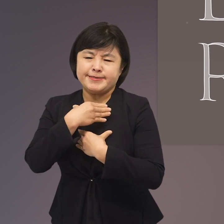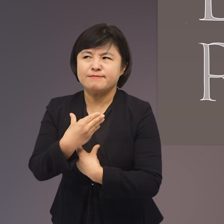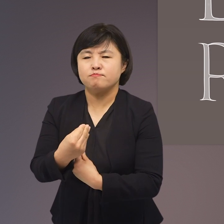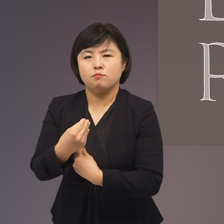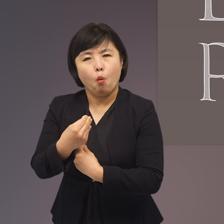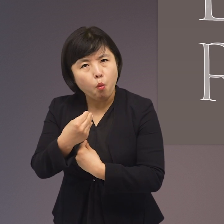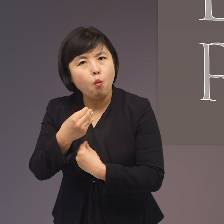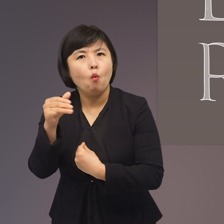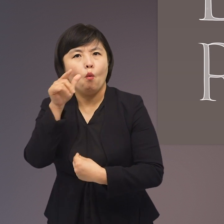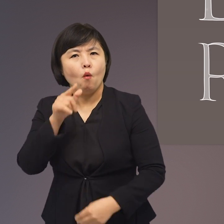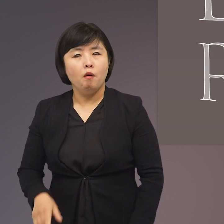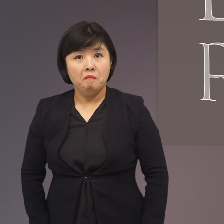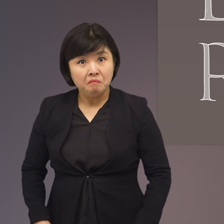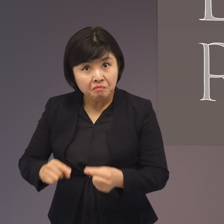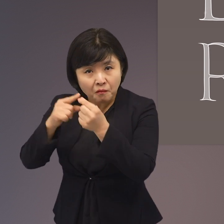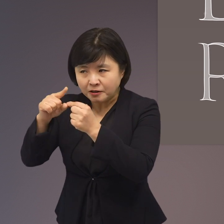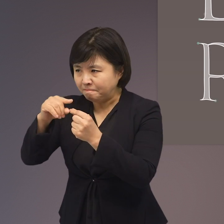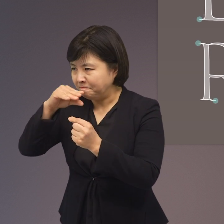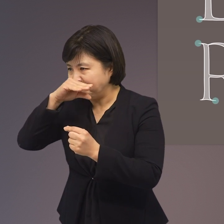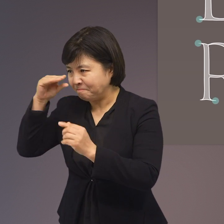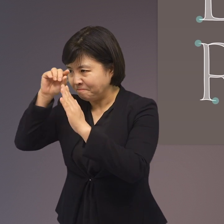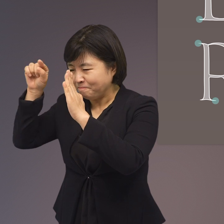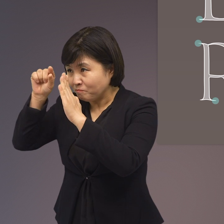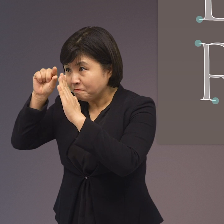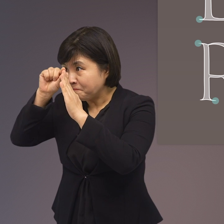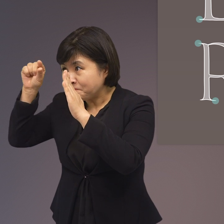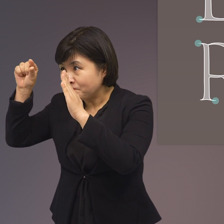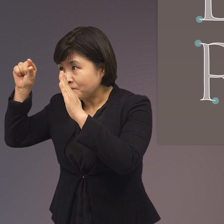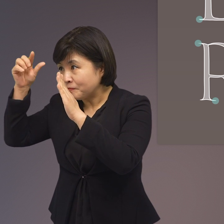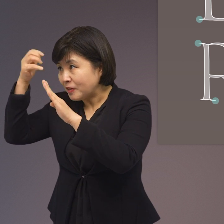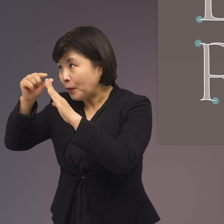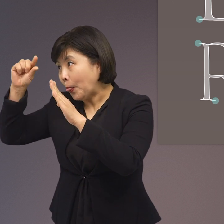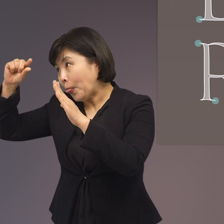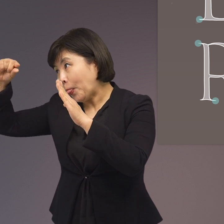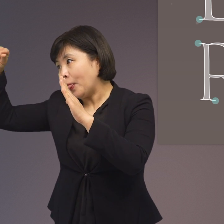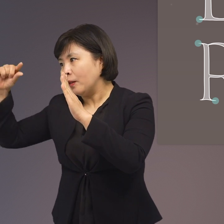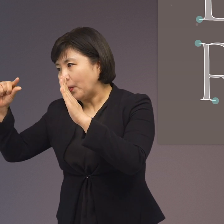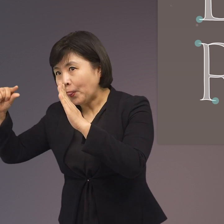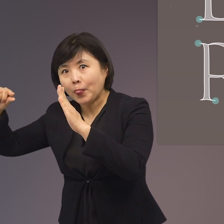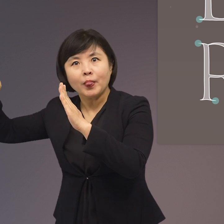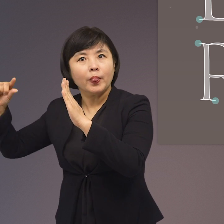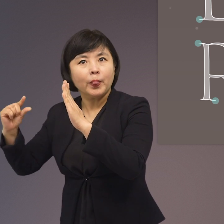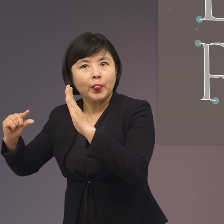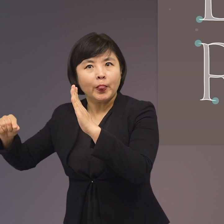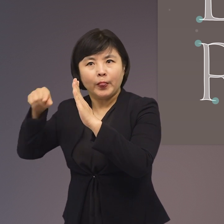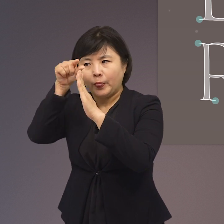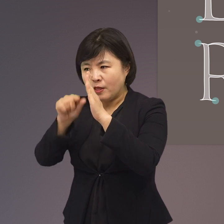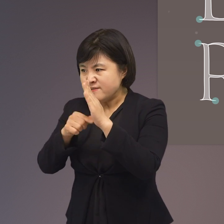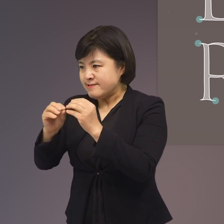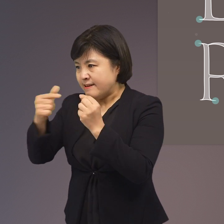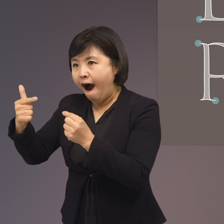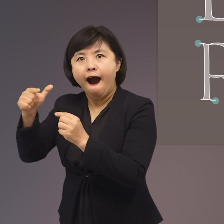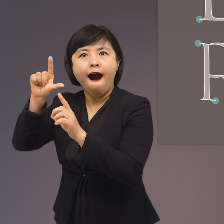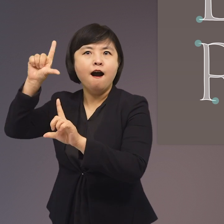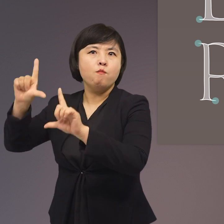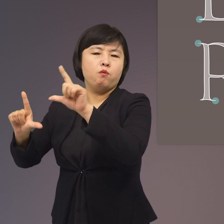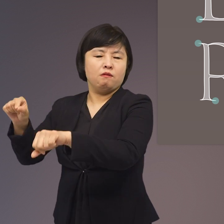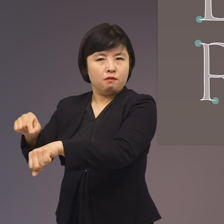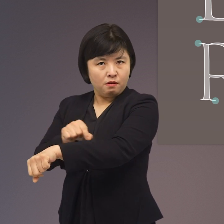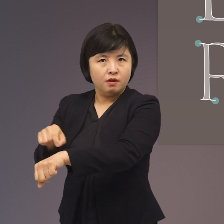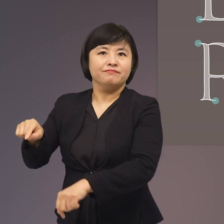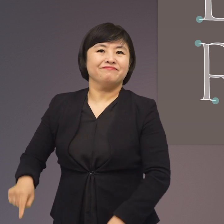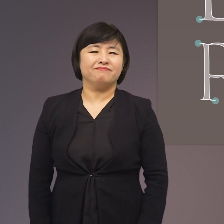있어요. 획 끝에는 세리프라는 작은 돌기가 붙어 있는 것도 고대 로마 대문자의